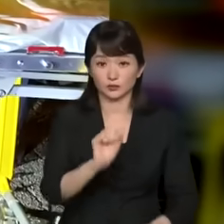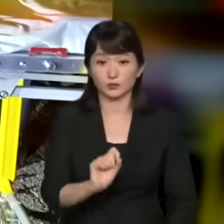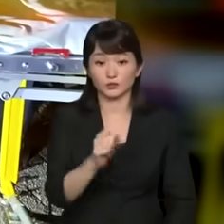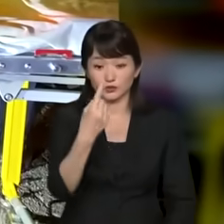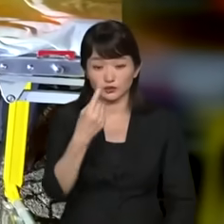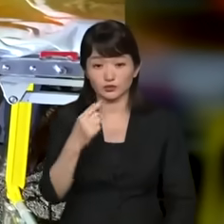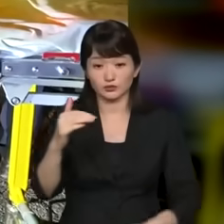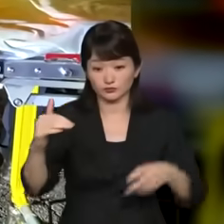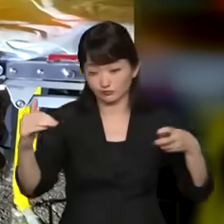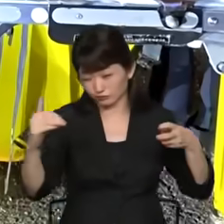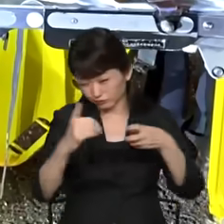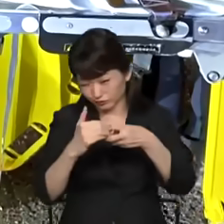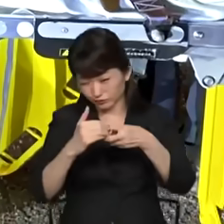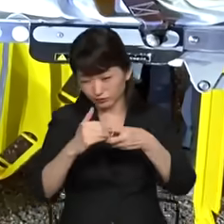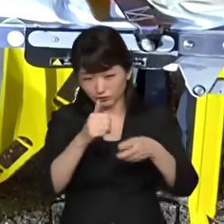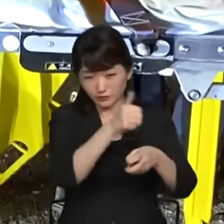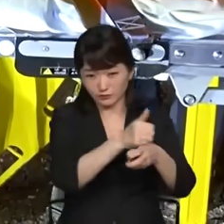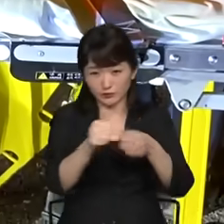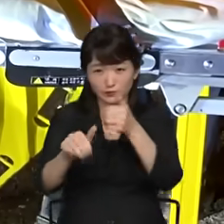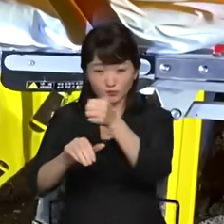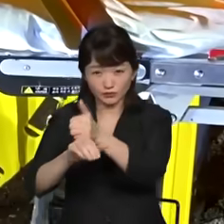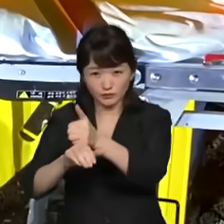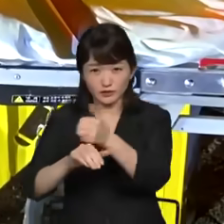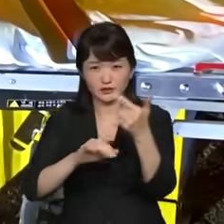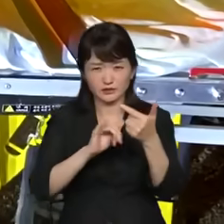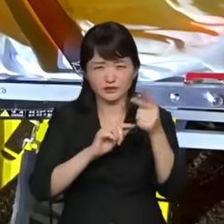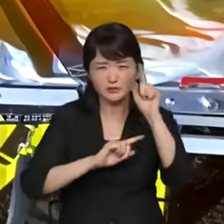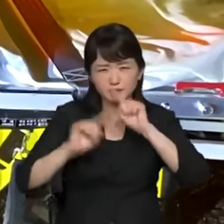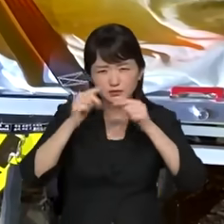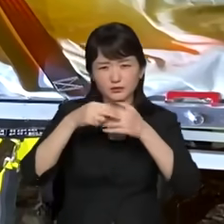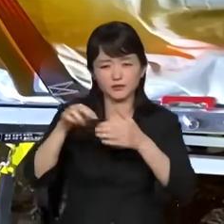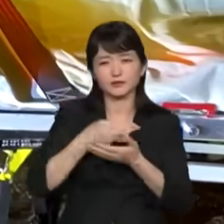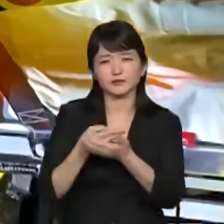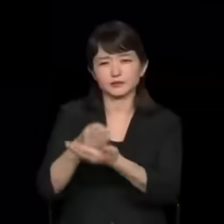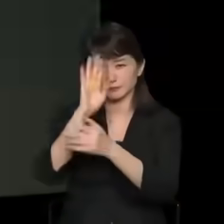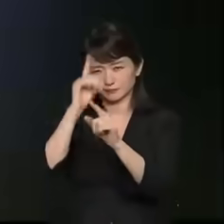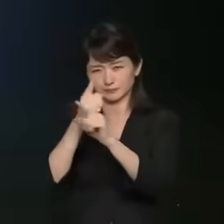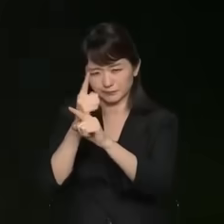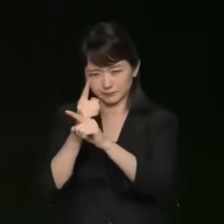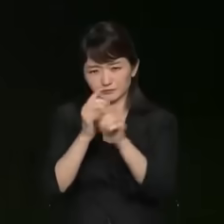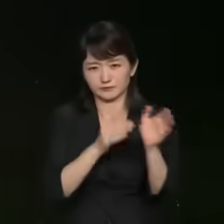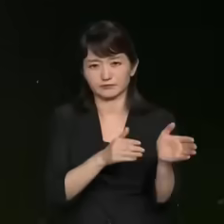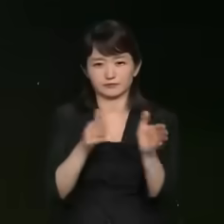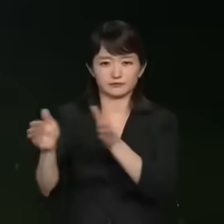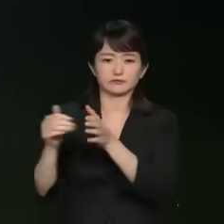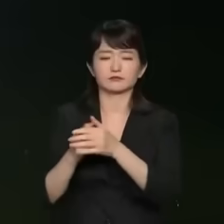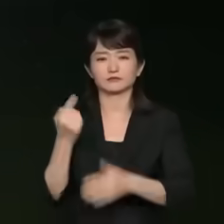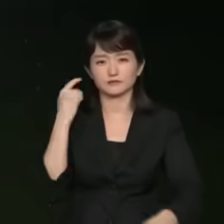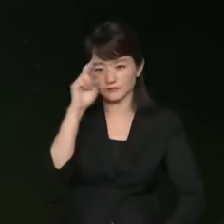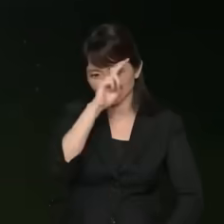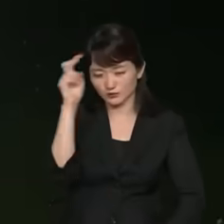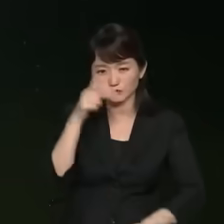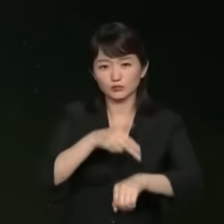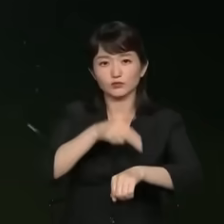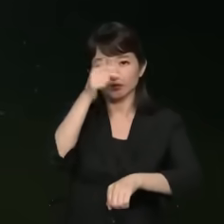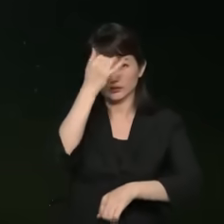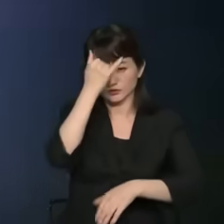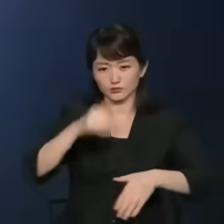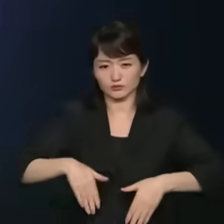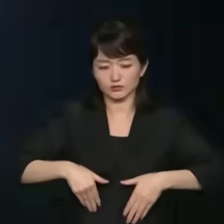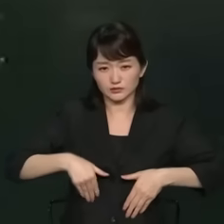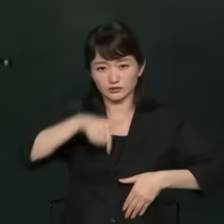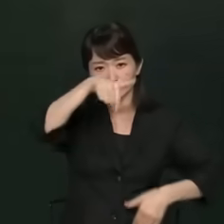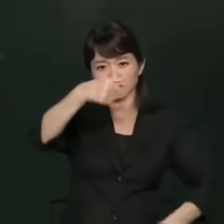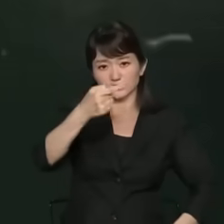두 차량에 타고 있던 6명이 부상을 입고 병원에서 치료를 받았습니다. 어제 오후 7시쯤 충남의